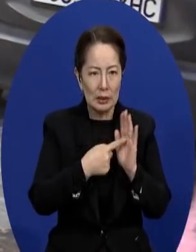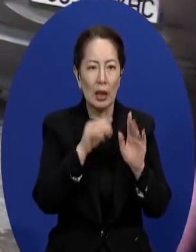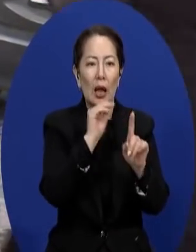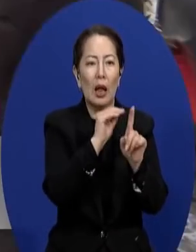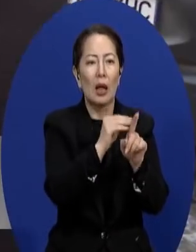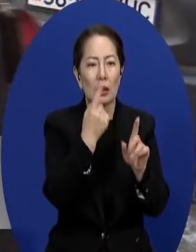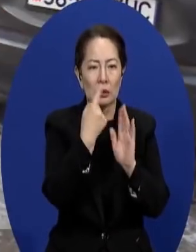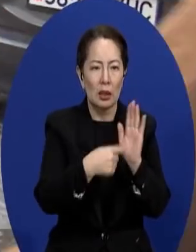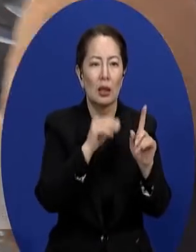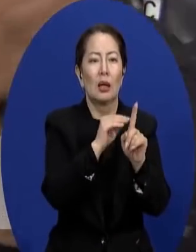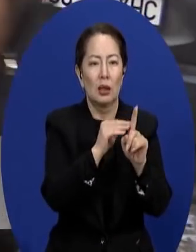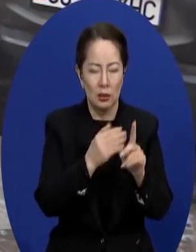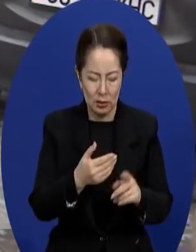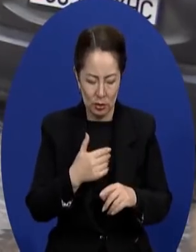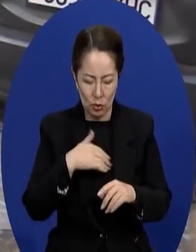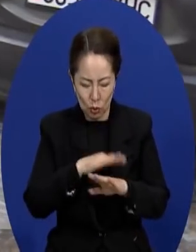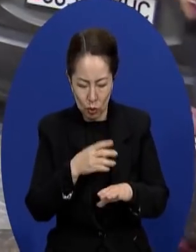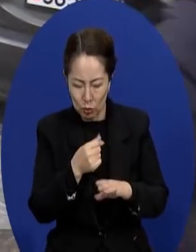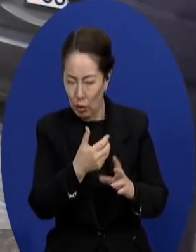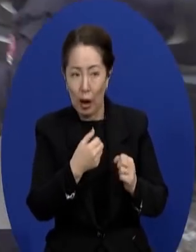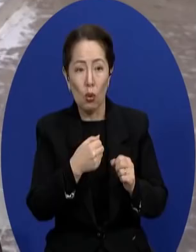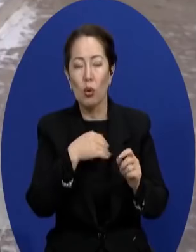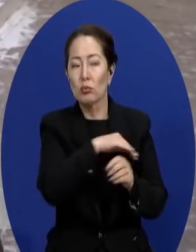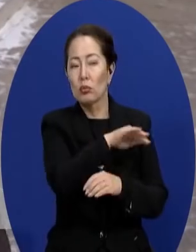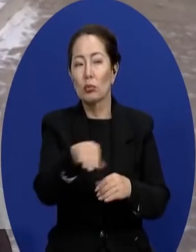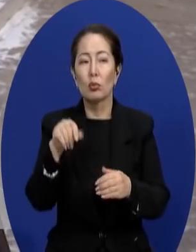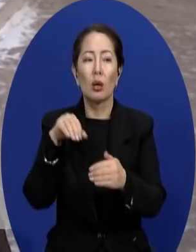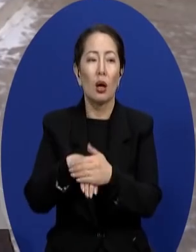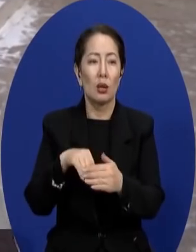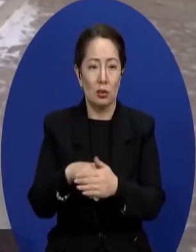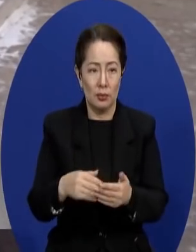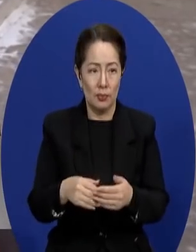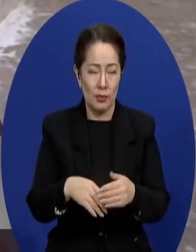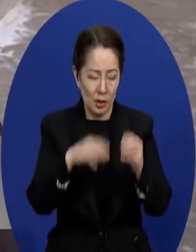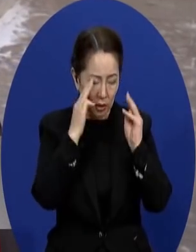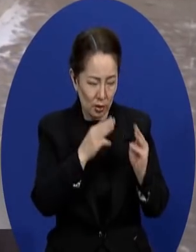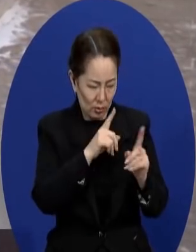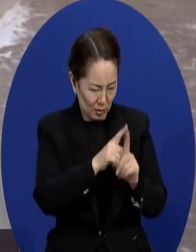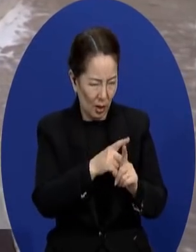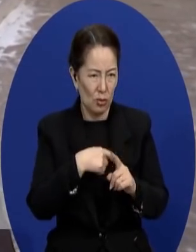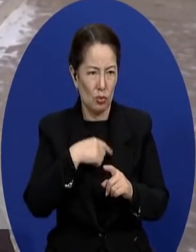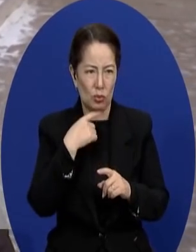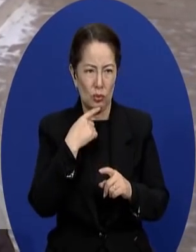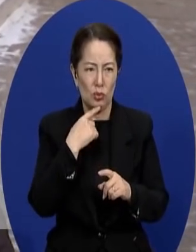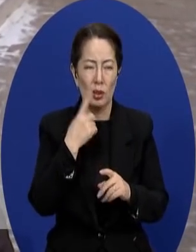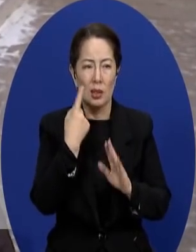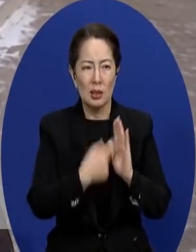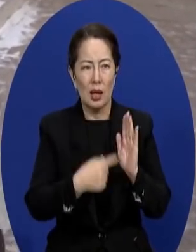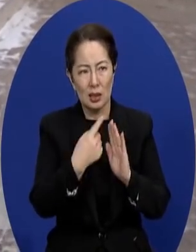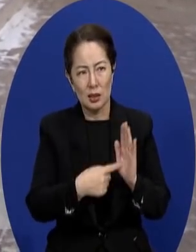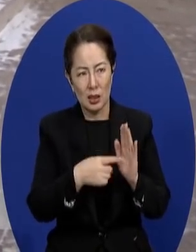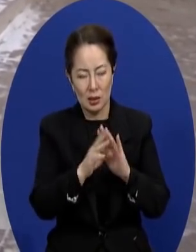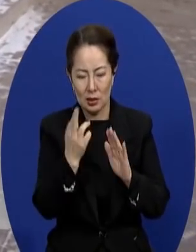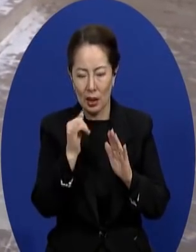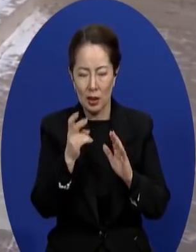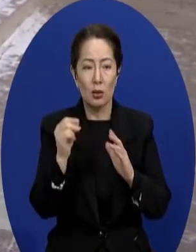байна. Хүүхдийнхээ мөнгийг авдгүй шууд өөр автоматар орчдөг болохоор тэр шийдвэрийн даган да. Гэтэ их төвхтөл байна. Уулын шууд сар бүрдээ